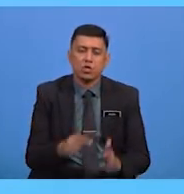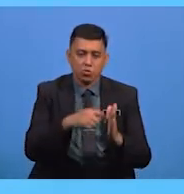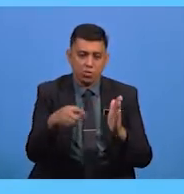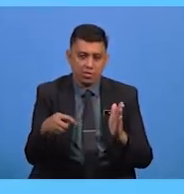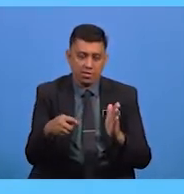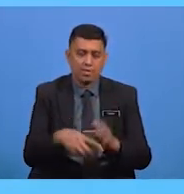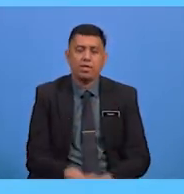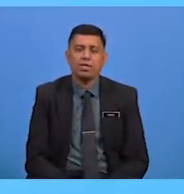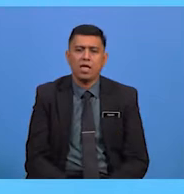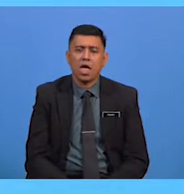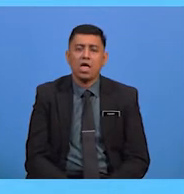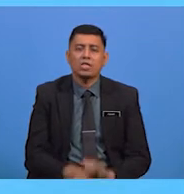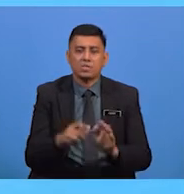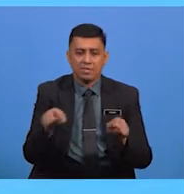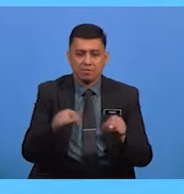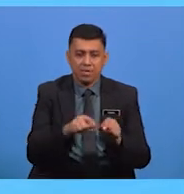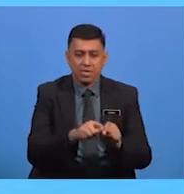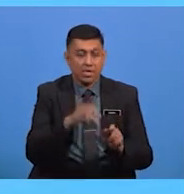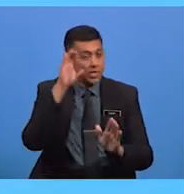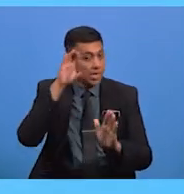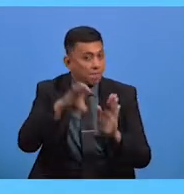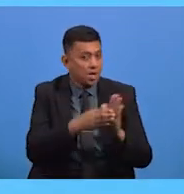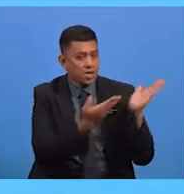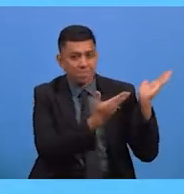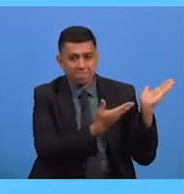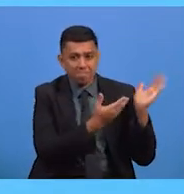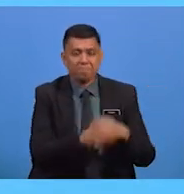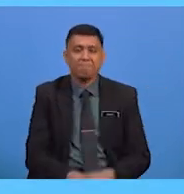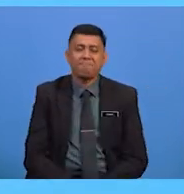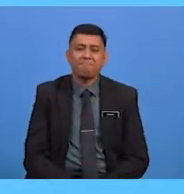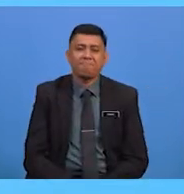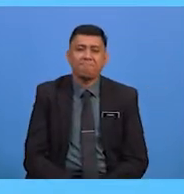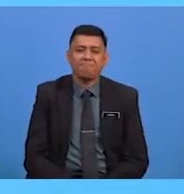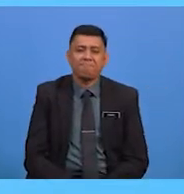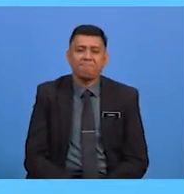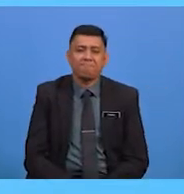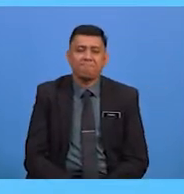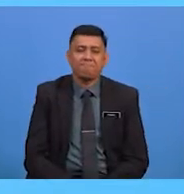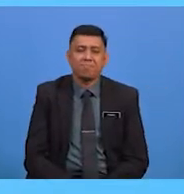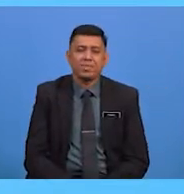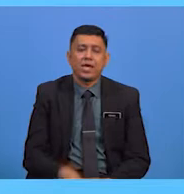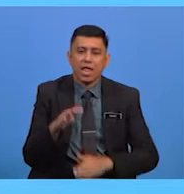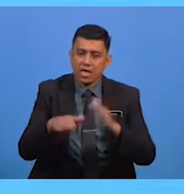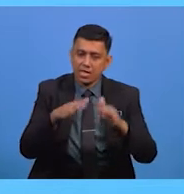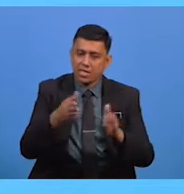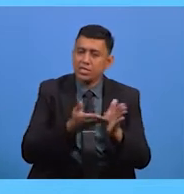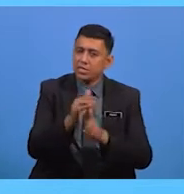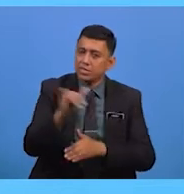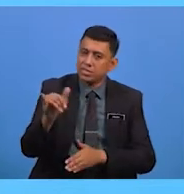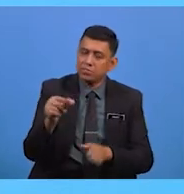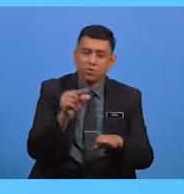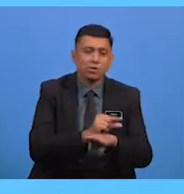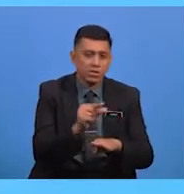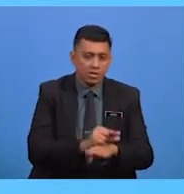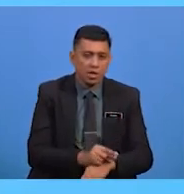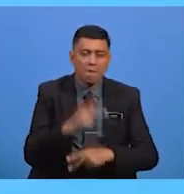susunan bagi senarai L dan nilai-nilai yang dipegangnya. Langkah seterusnya,